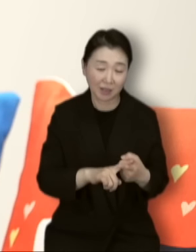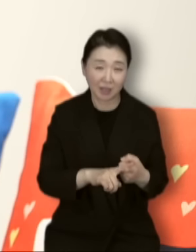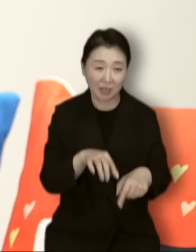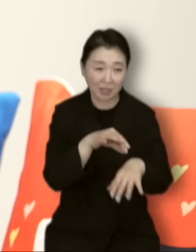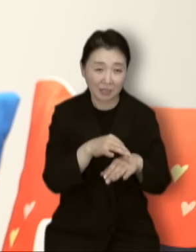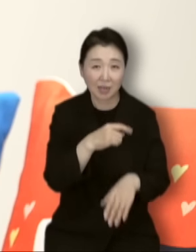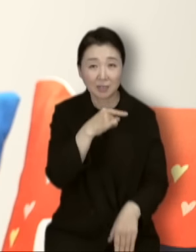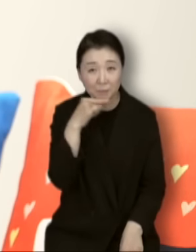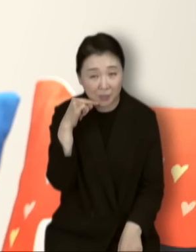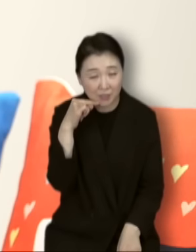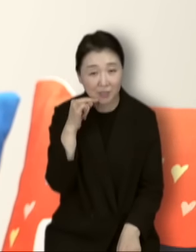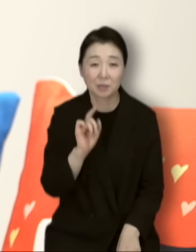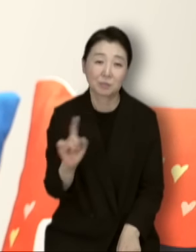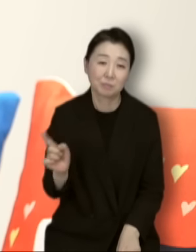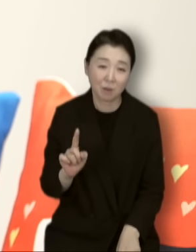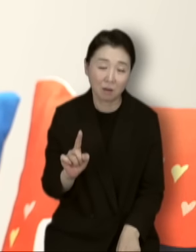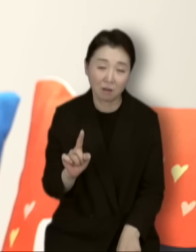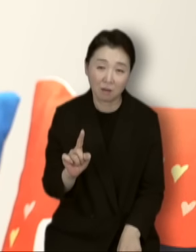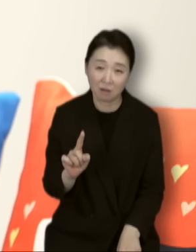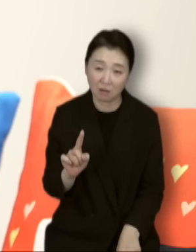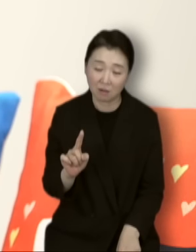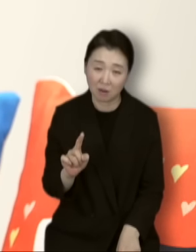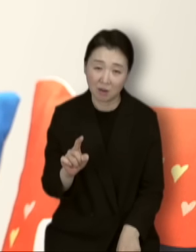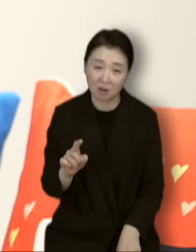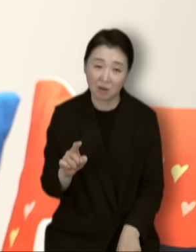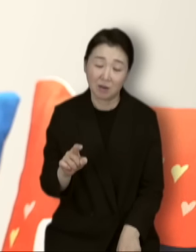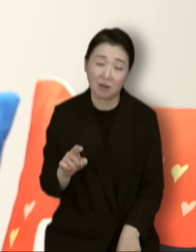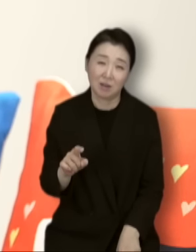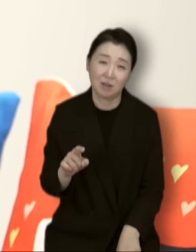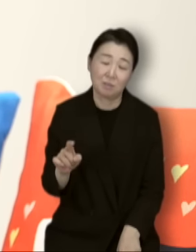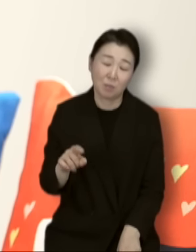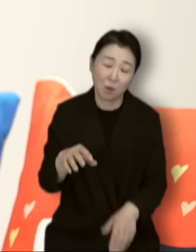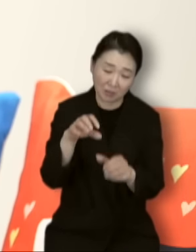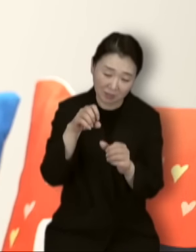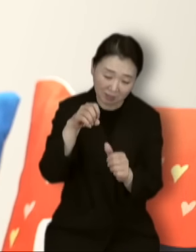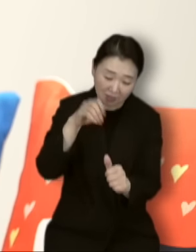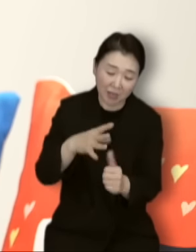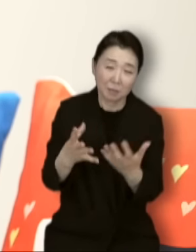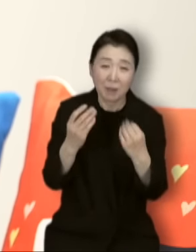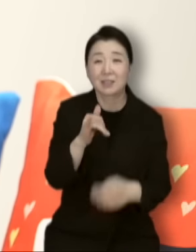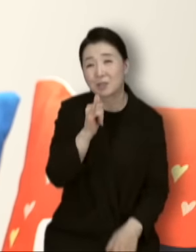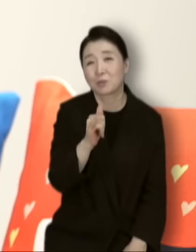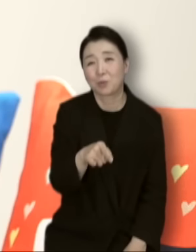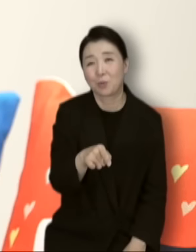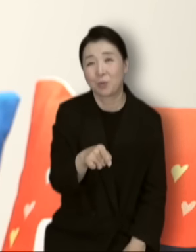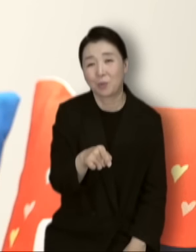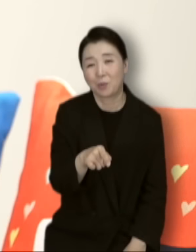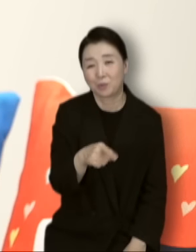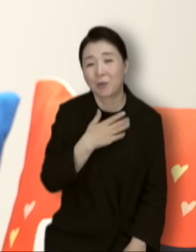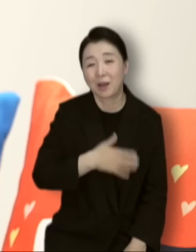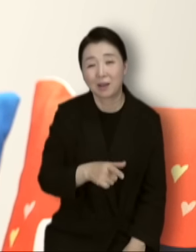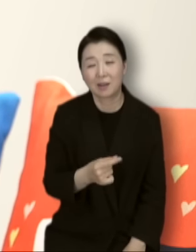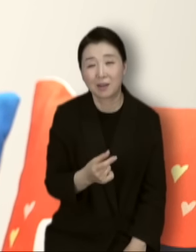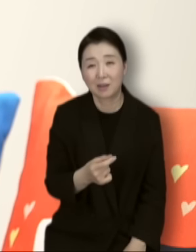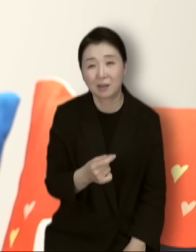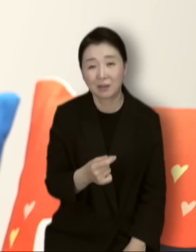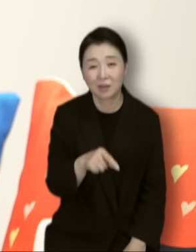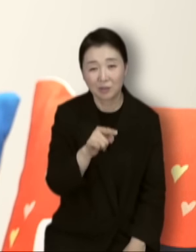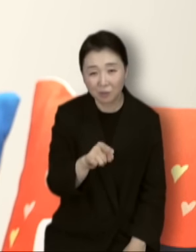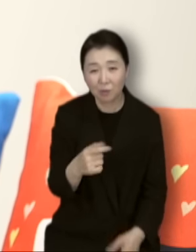내 아들의 살과 피를 너 그거 세례식을 얼마나 많이 먹었니 그런데도 이거밖에 안 되니 화